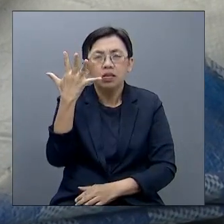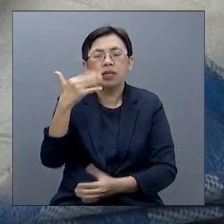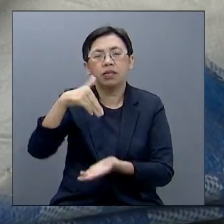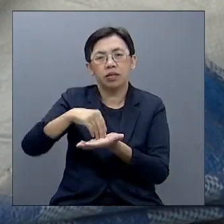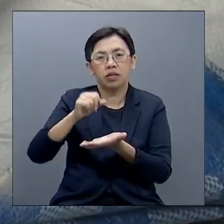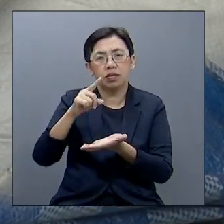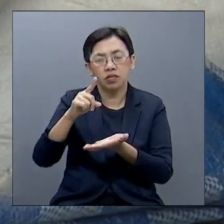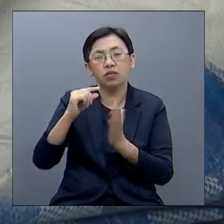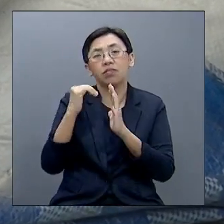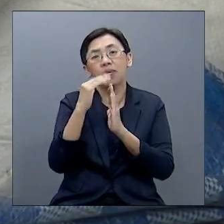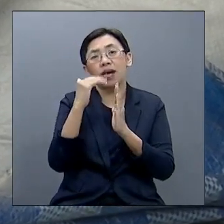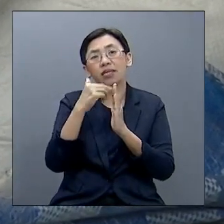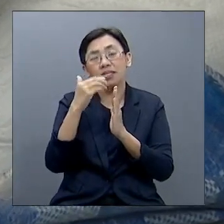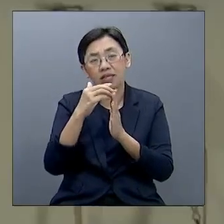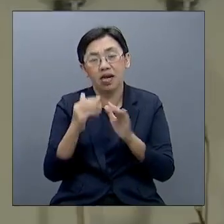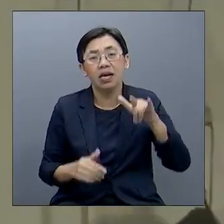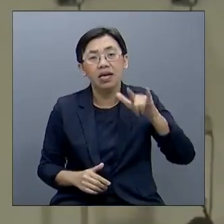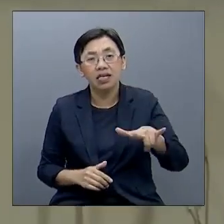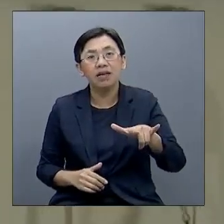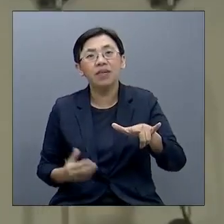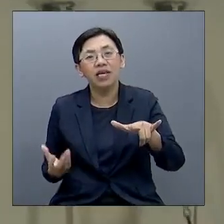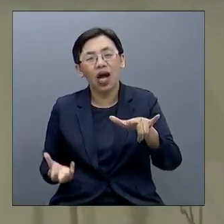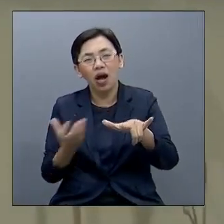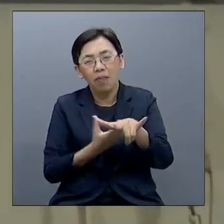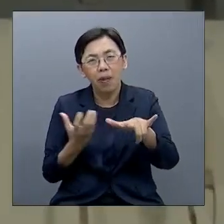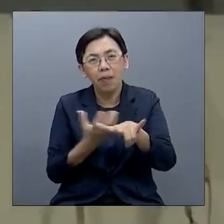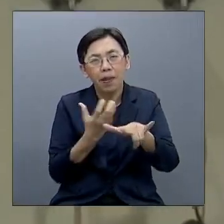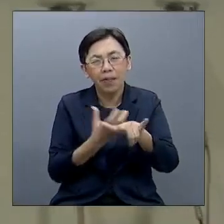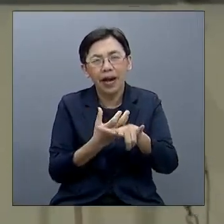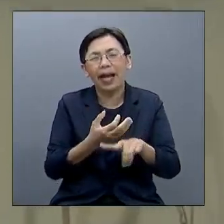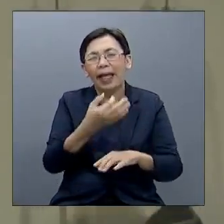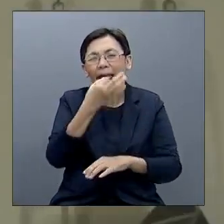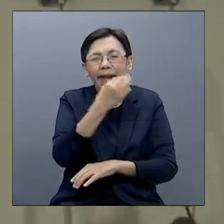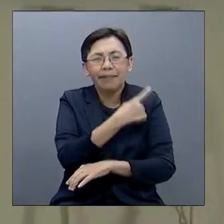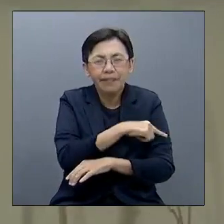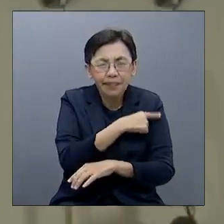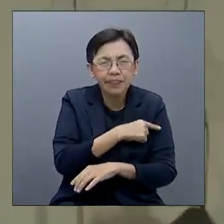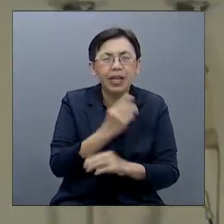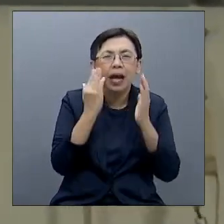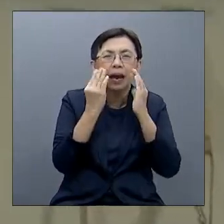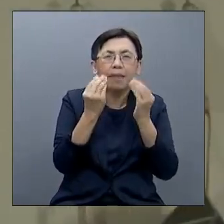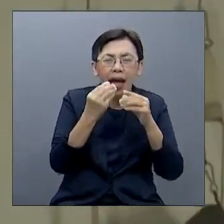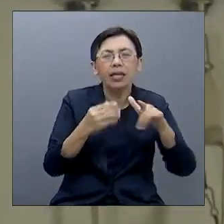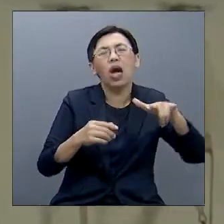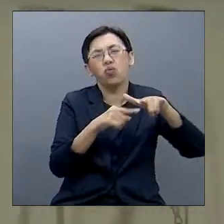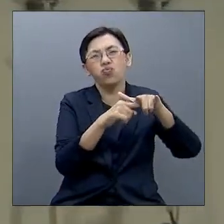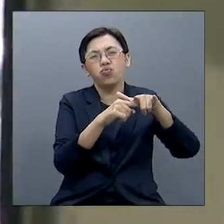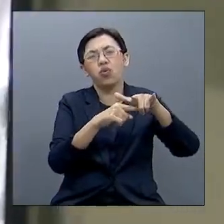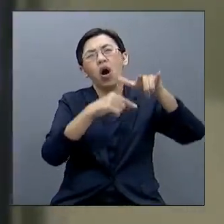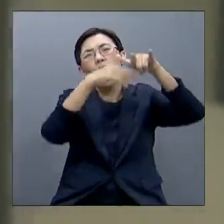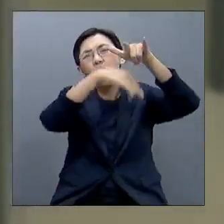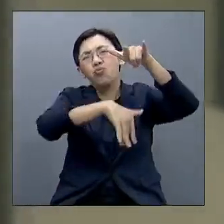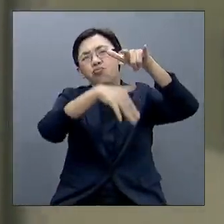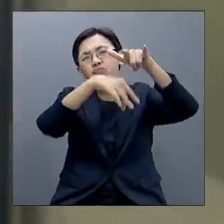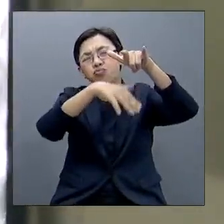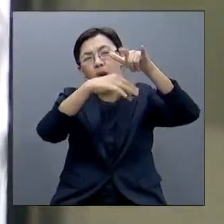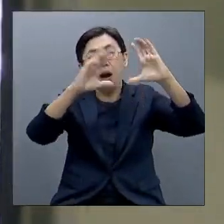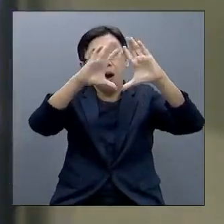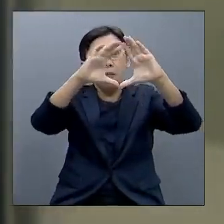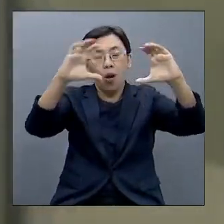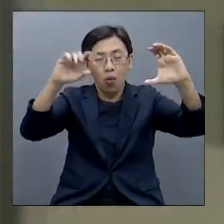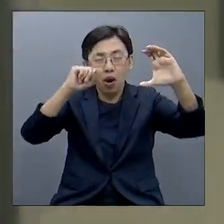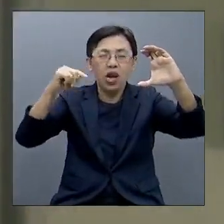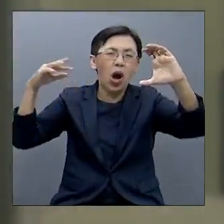ภาคเหนือจะใช้การโปรยสารเกลือแป้งในการก่อเมฆและเลี้ยงเมฆให้มีปริมาณมากขึ้นค่ะ